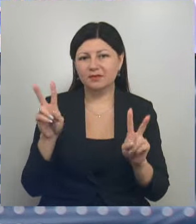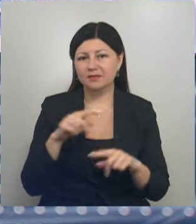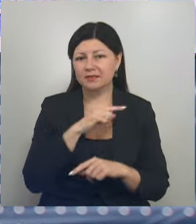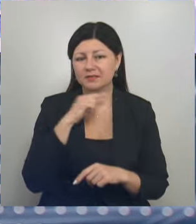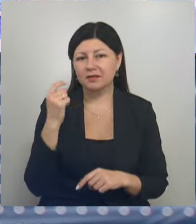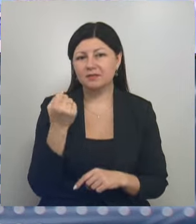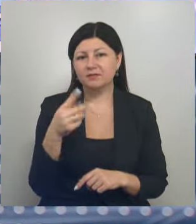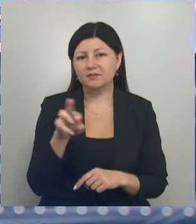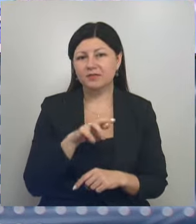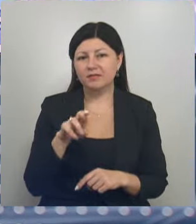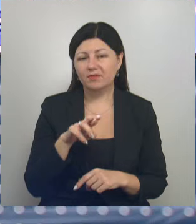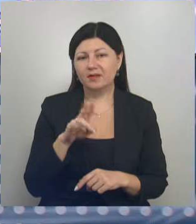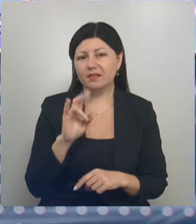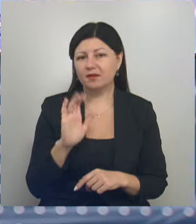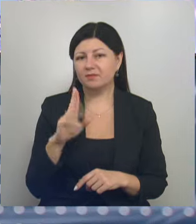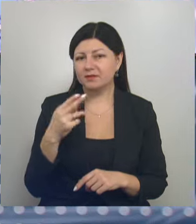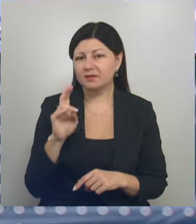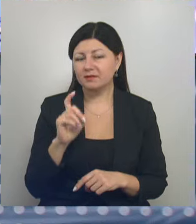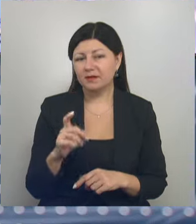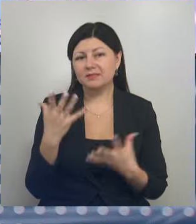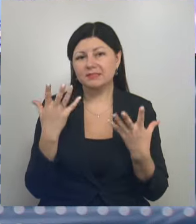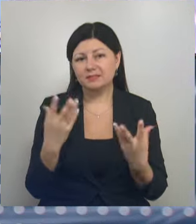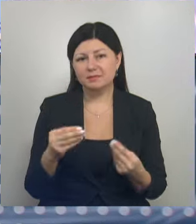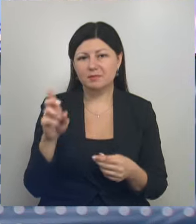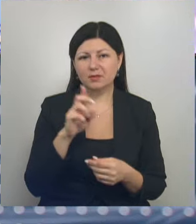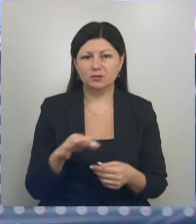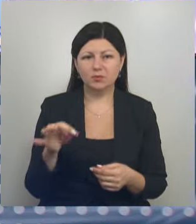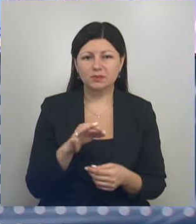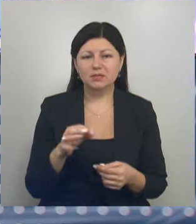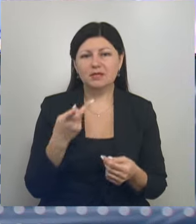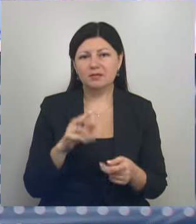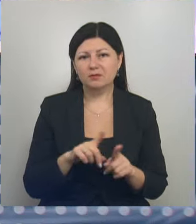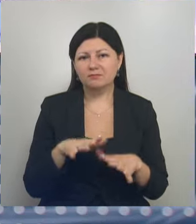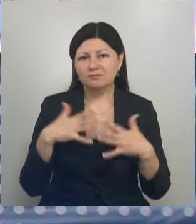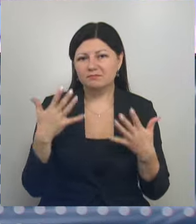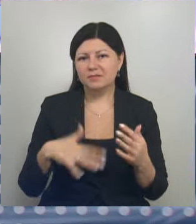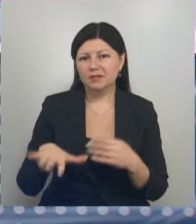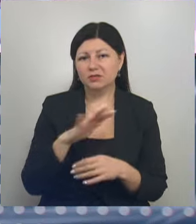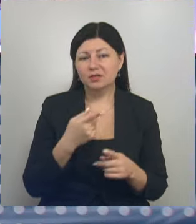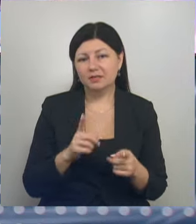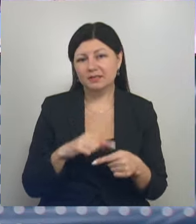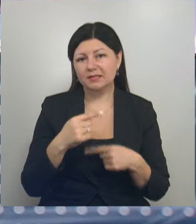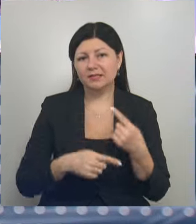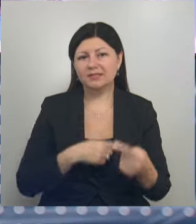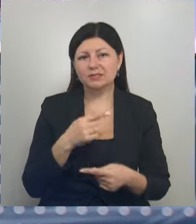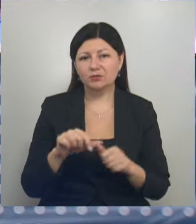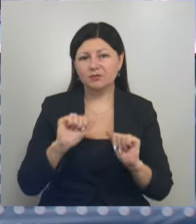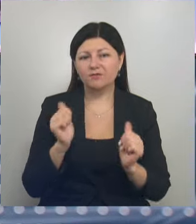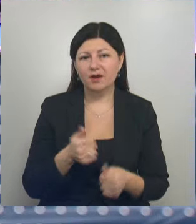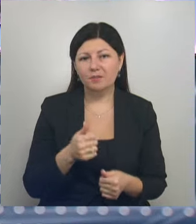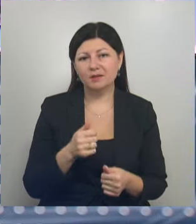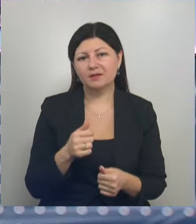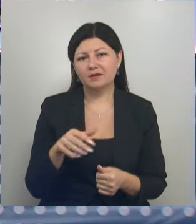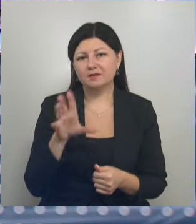на ВДНХ – День Белгородской области. Для масштабной площадки такие события уже традиционный формат. Субъекты презентуют то, чем